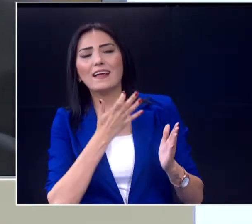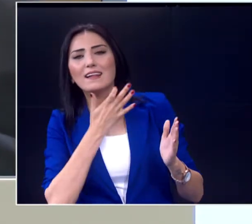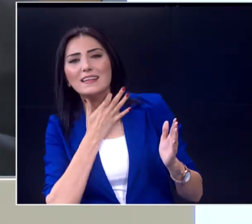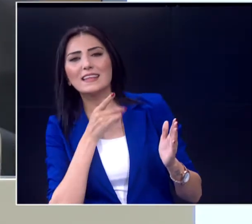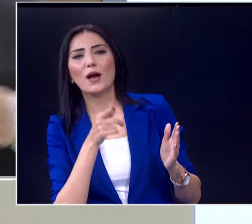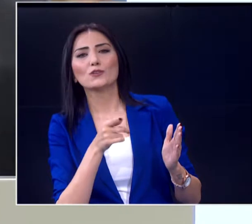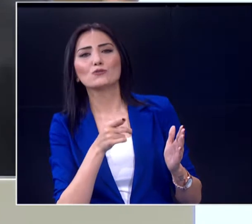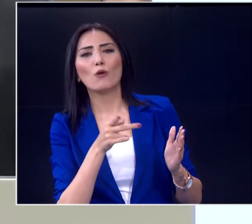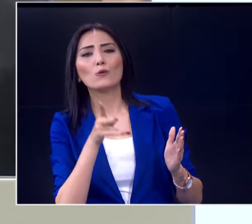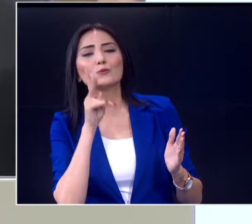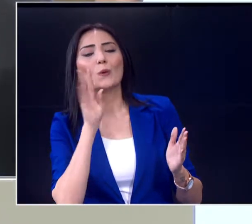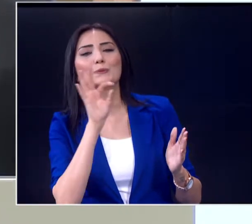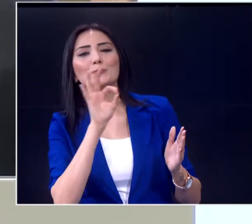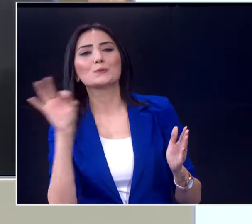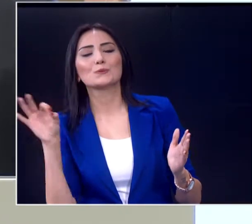İhtiyaçlar sonsuzdur.